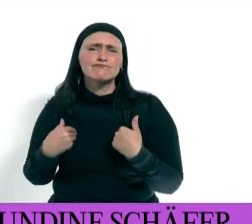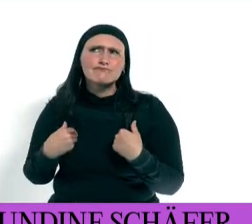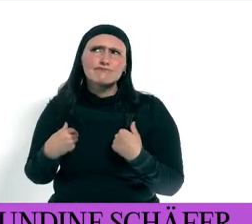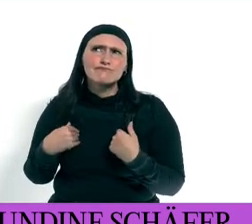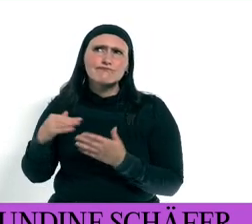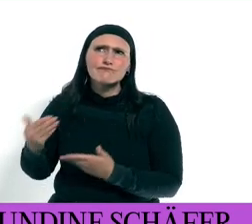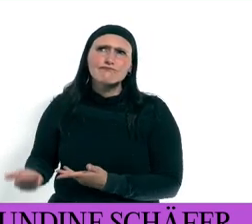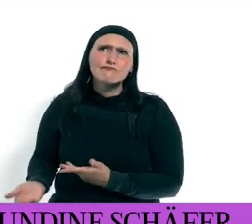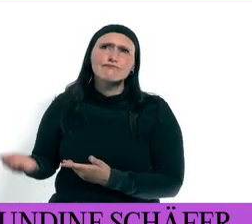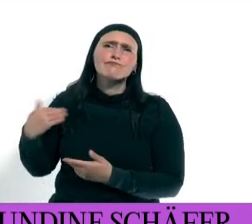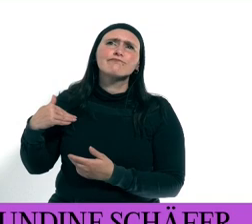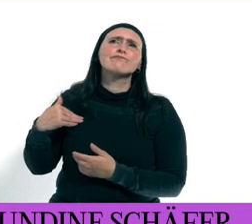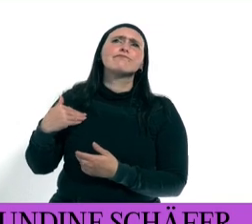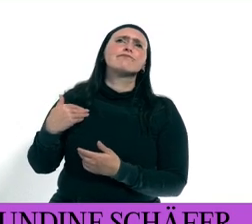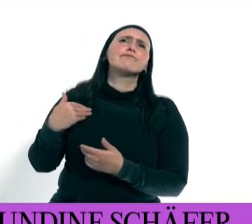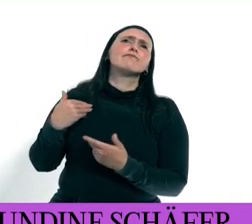als